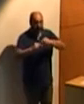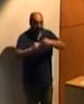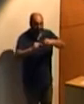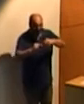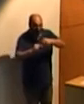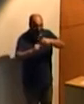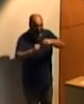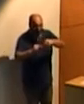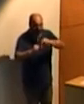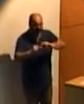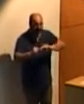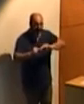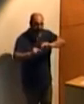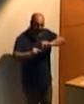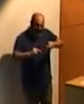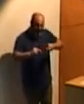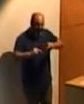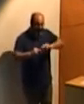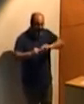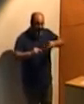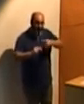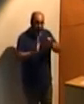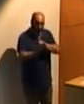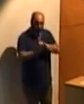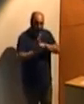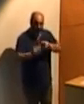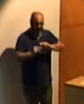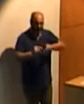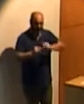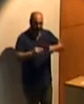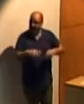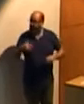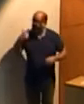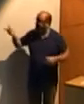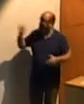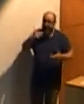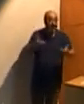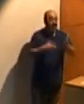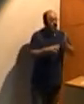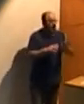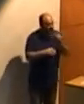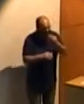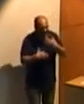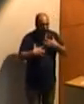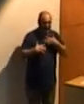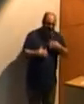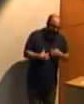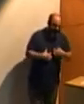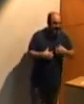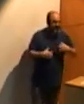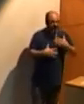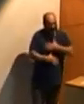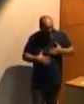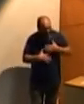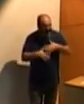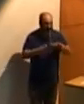au sein duquel est placée cet adn elle si donc la nutrition le stress l'exercice le plaisir